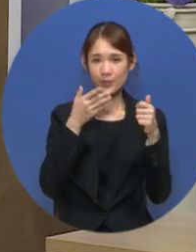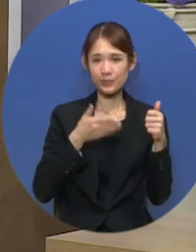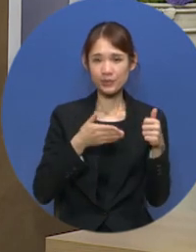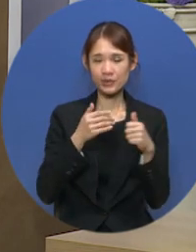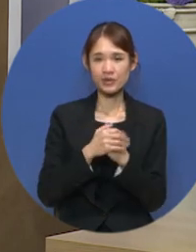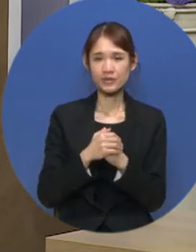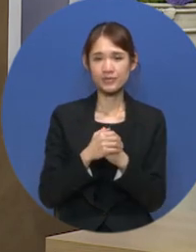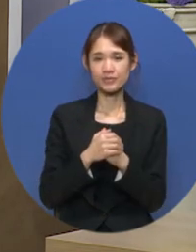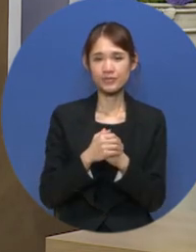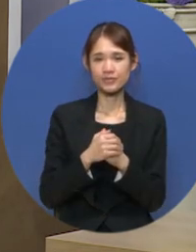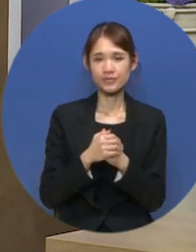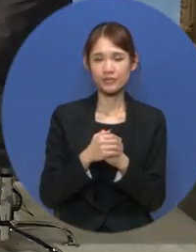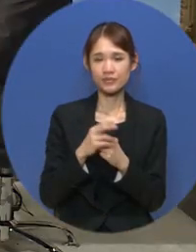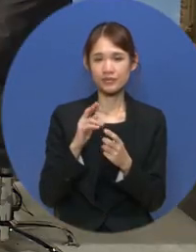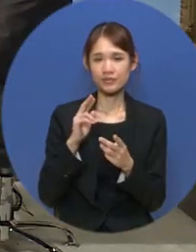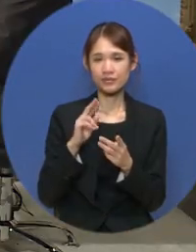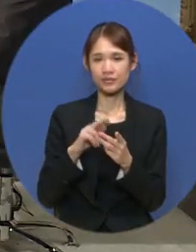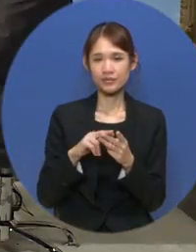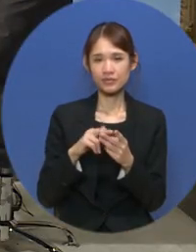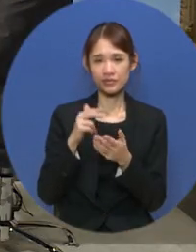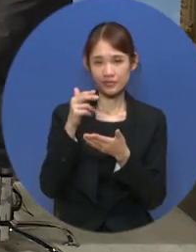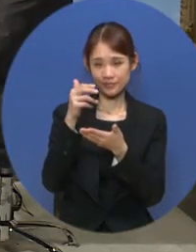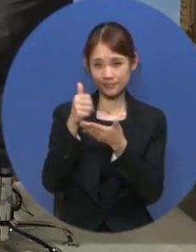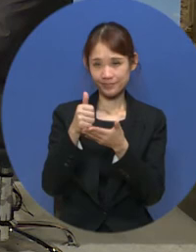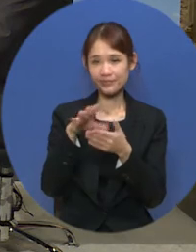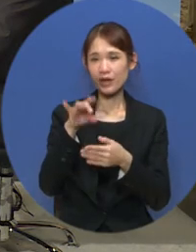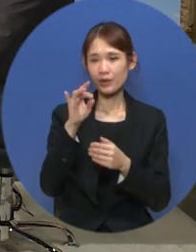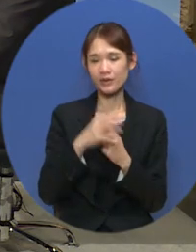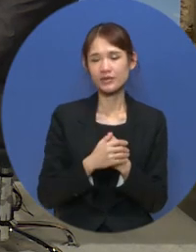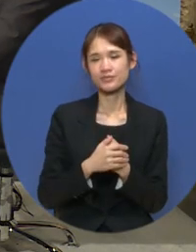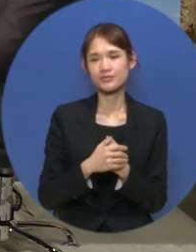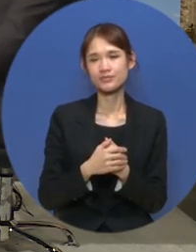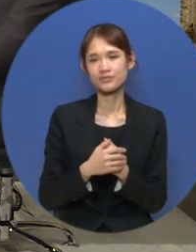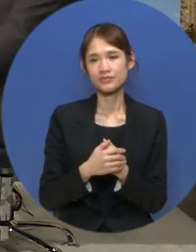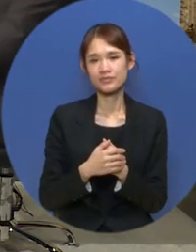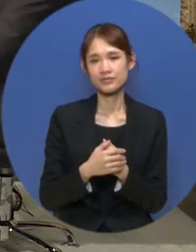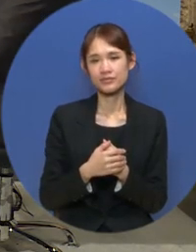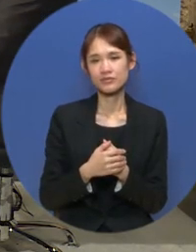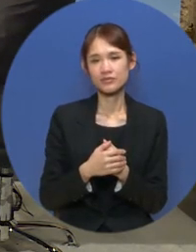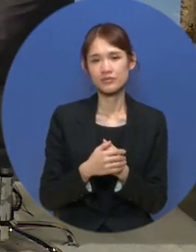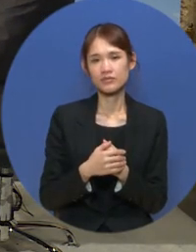말씀 부탁드리도록 하겠습니다. 이번에는 네, 센터장님 먼저 네, 해주시죠.